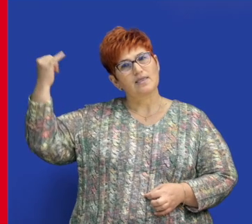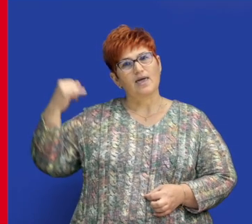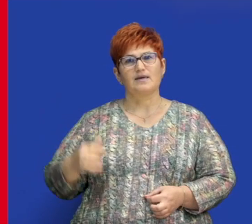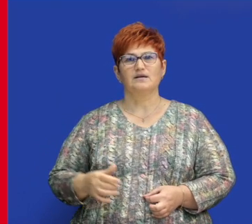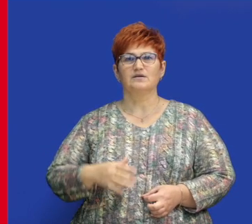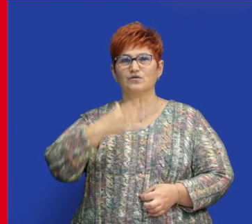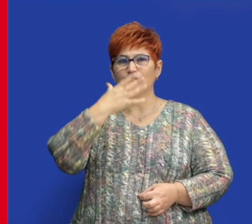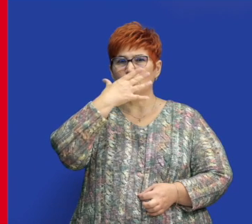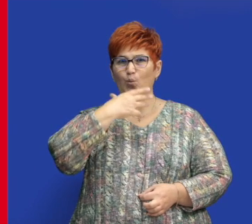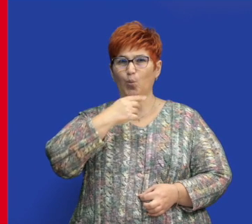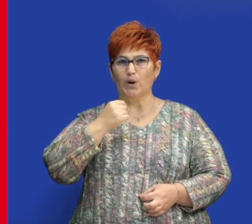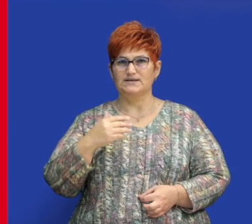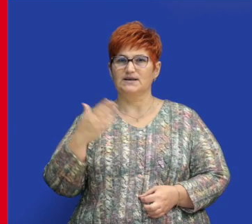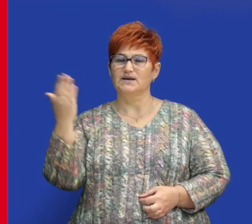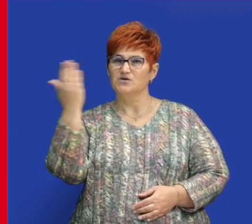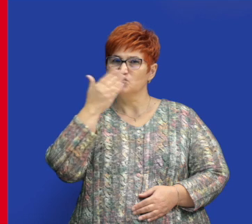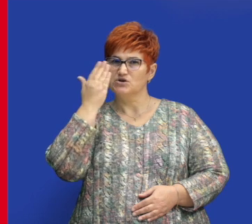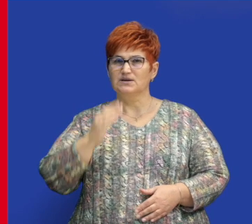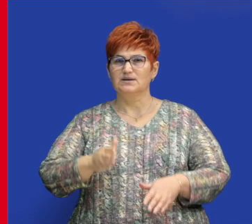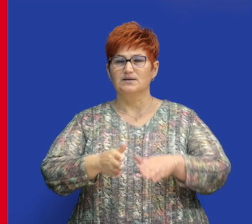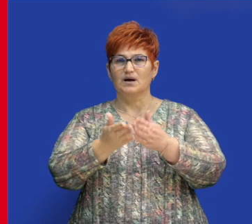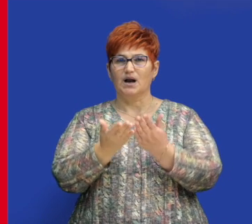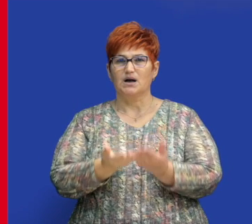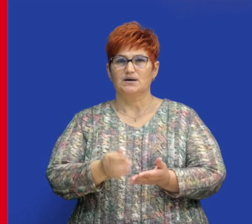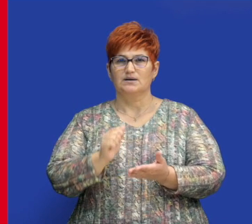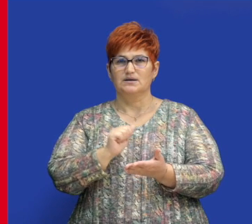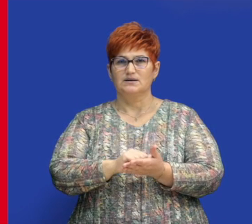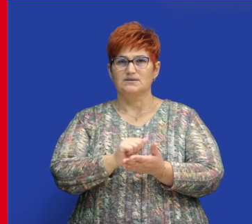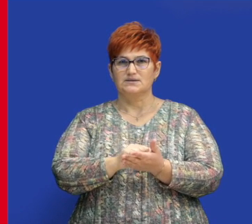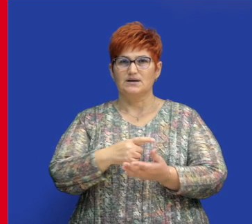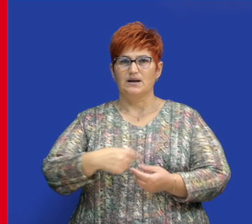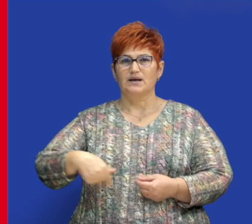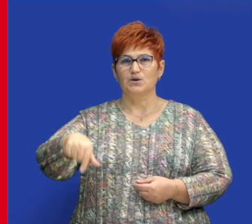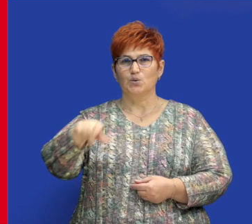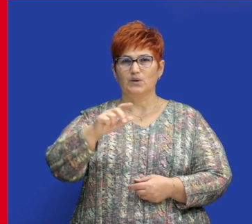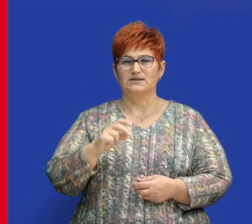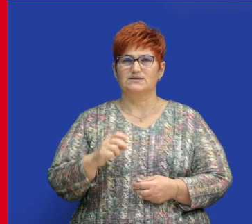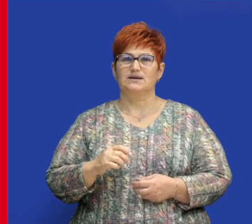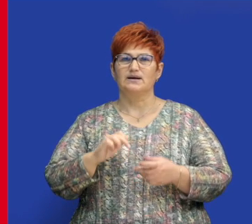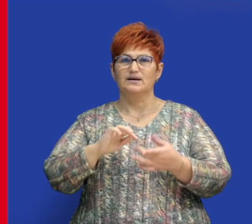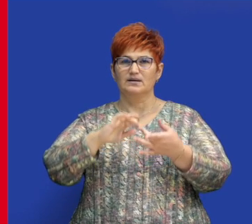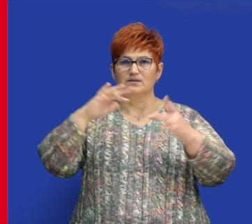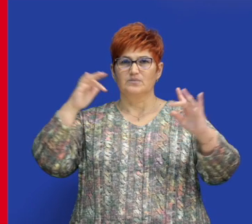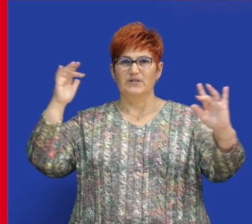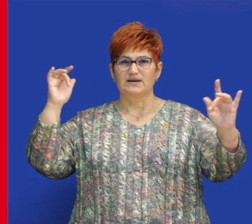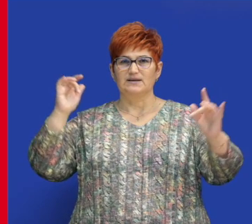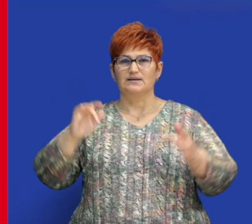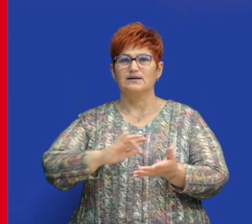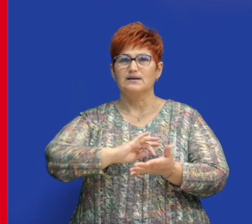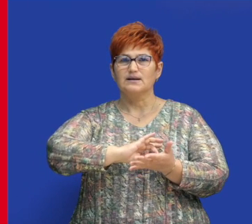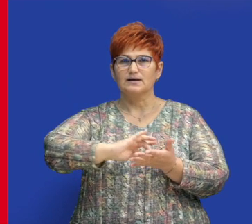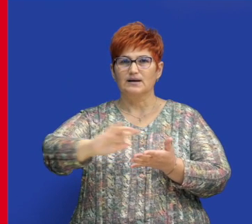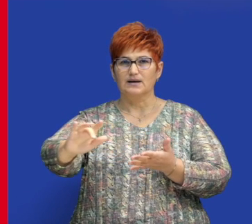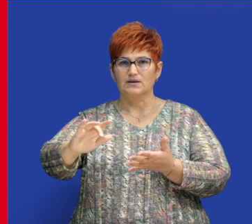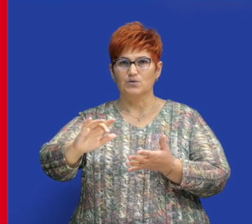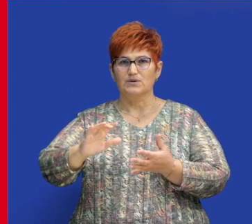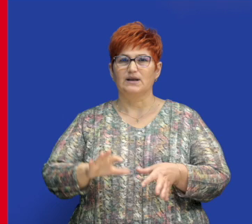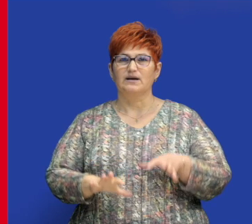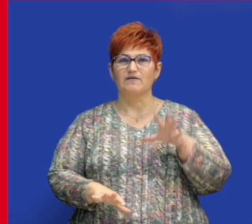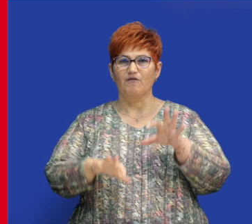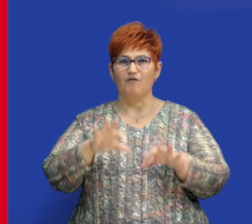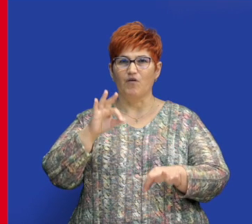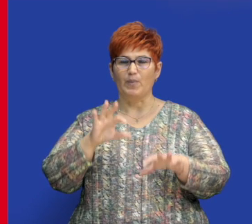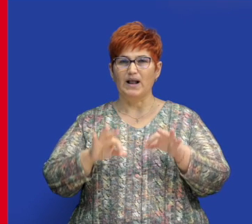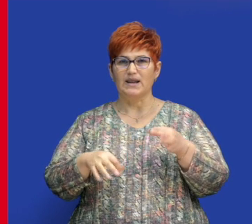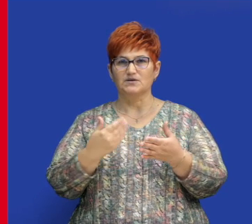és ezt nem illik felborítani. Az irodák esetében mindig csukott ajtókat találunk. A magánszféra itt is